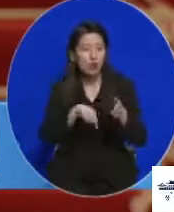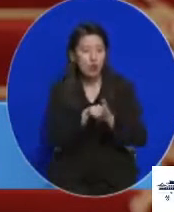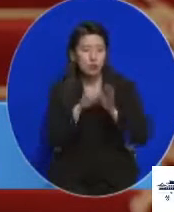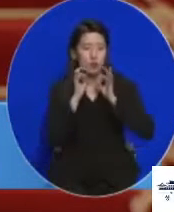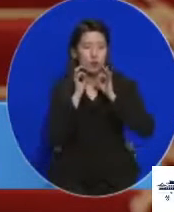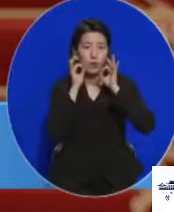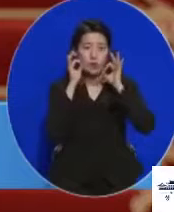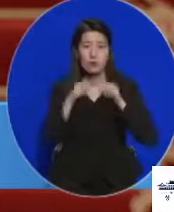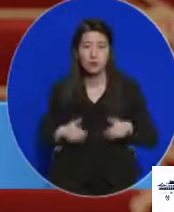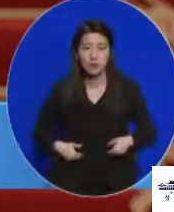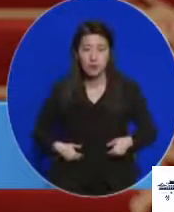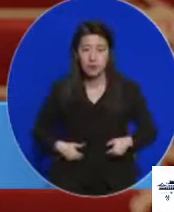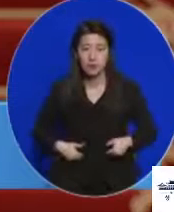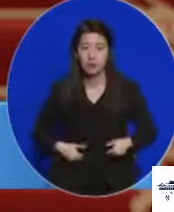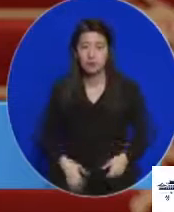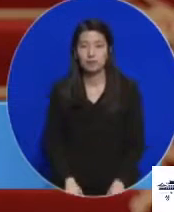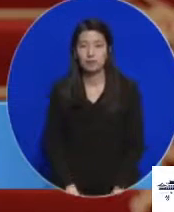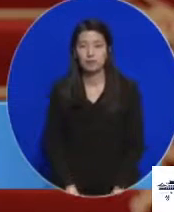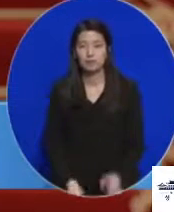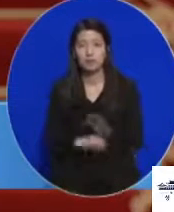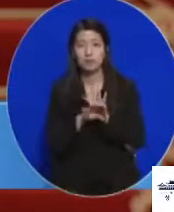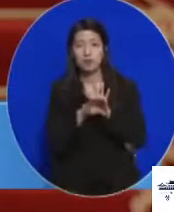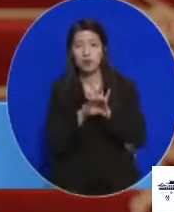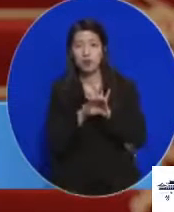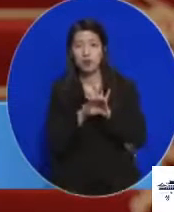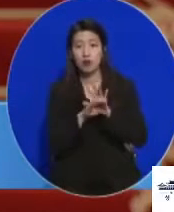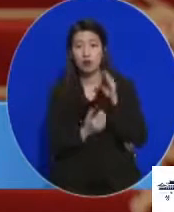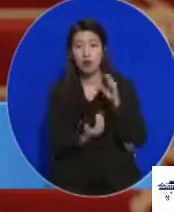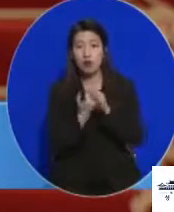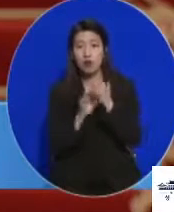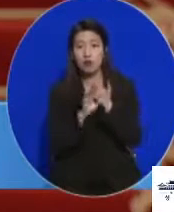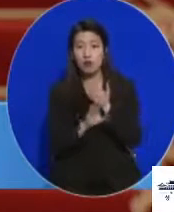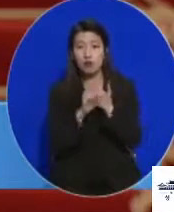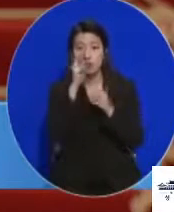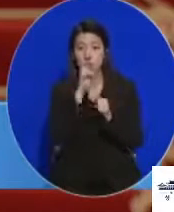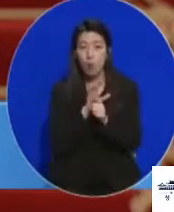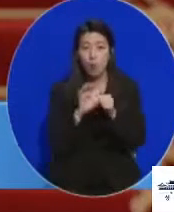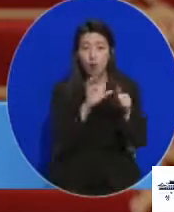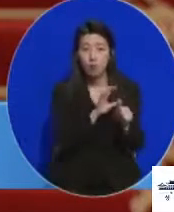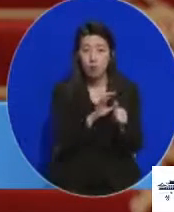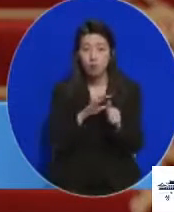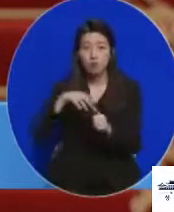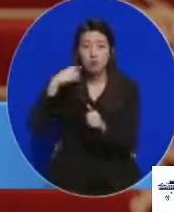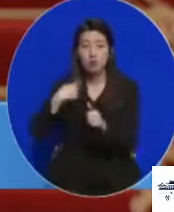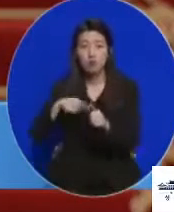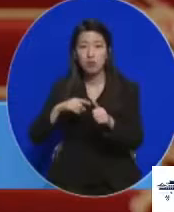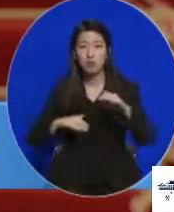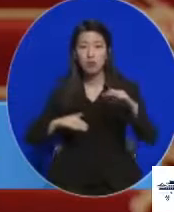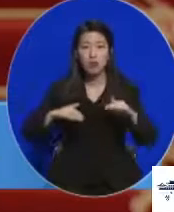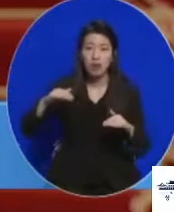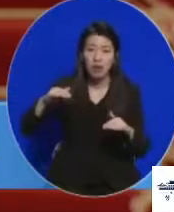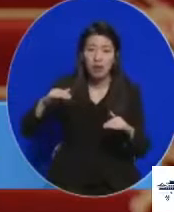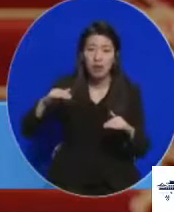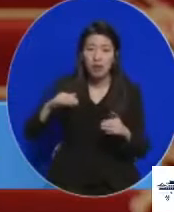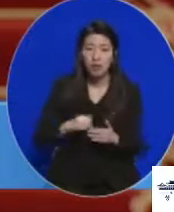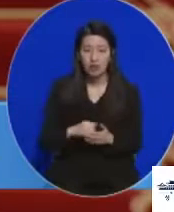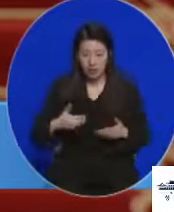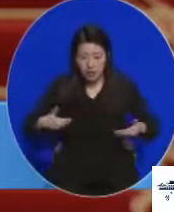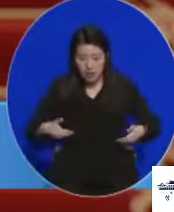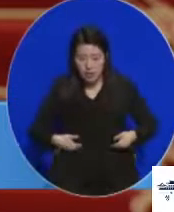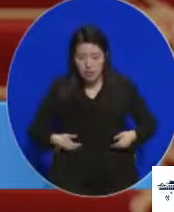코로나 시대 교육 격차와 돌봄 격차의 완화 필수 노동자 보 호